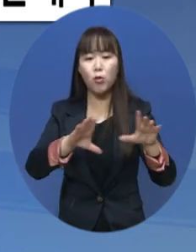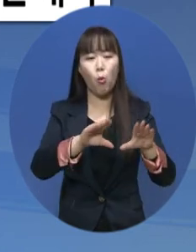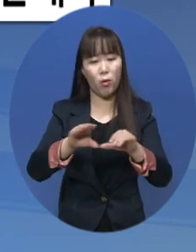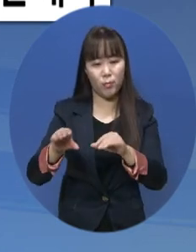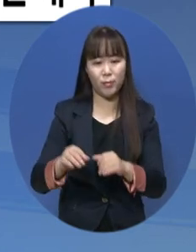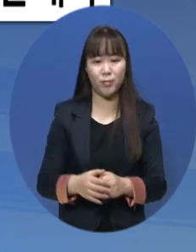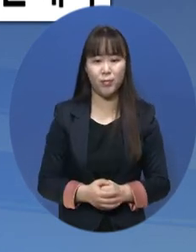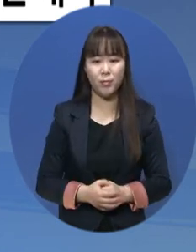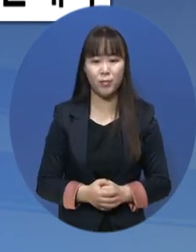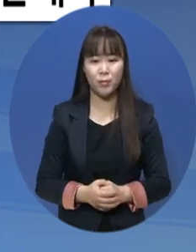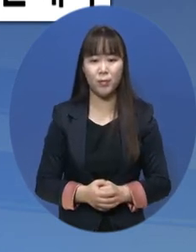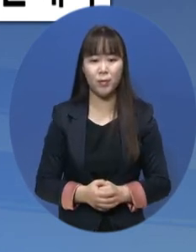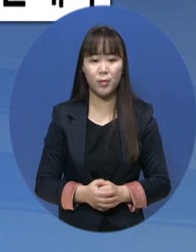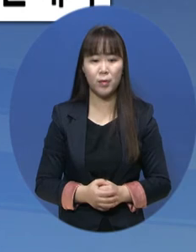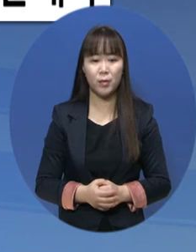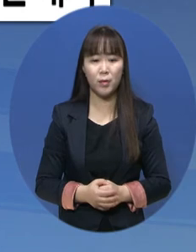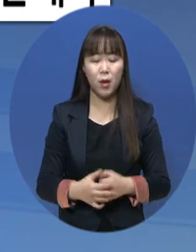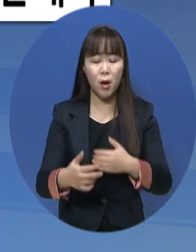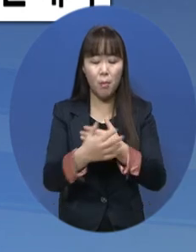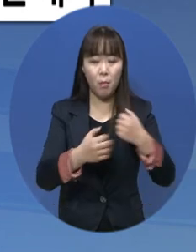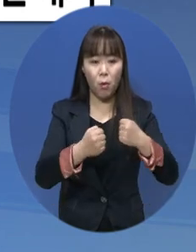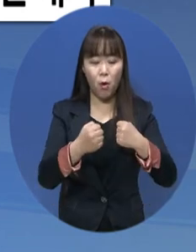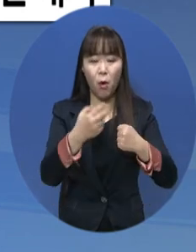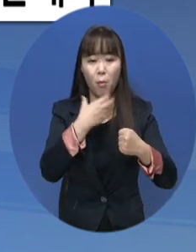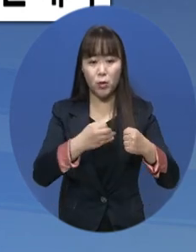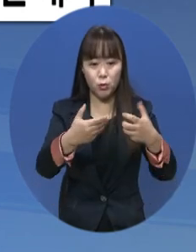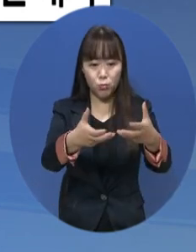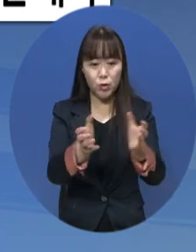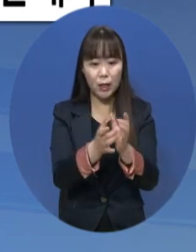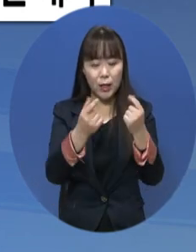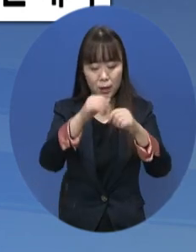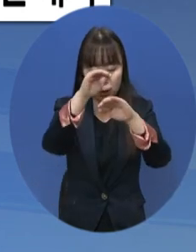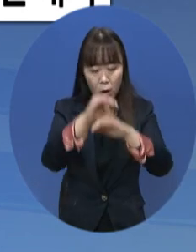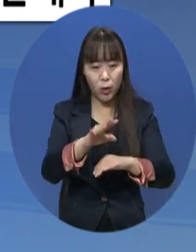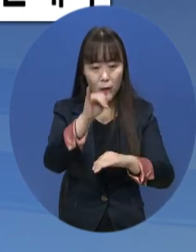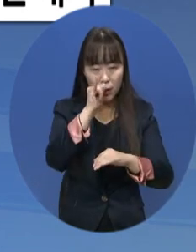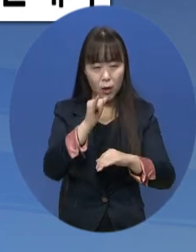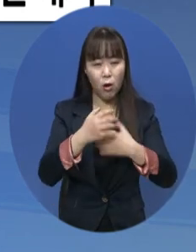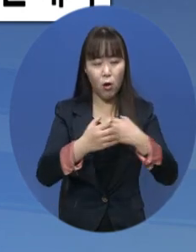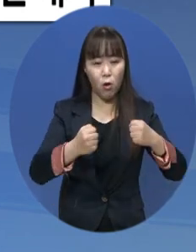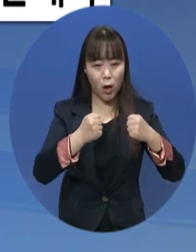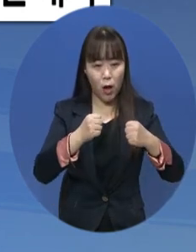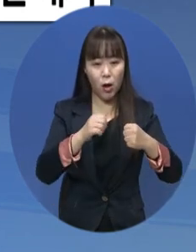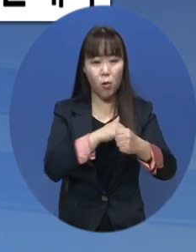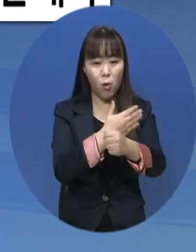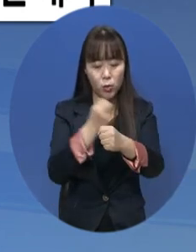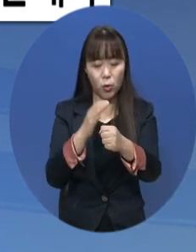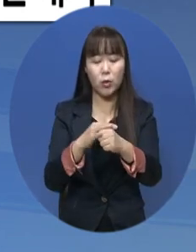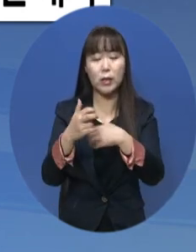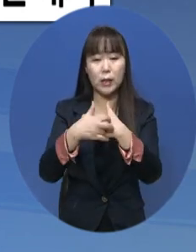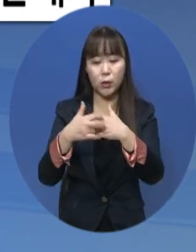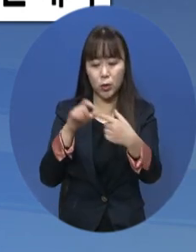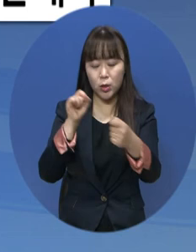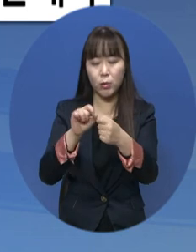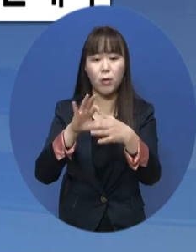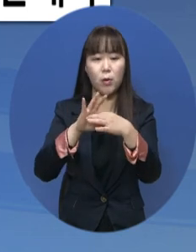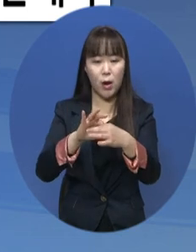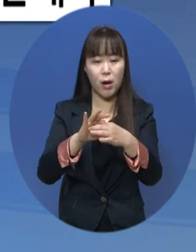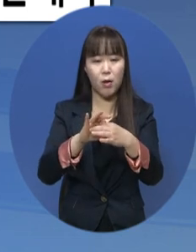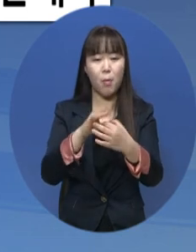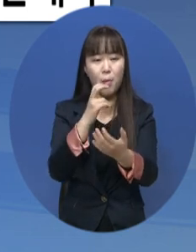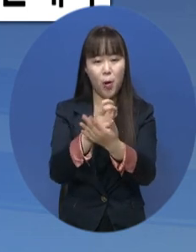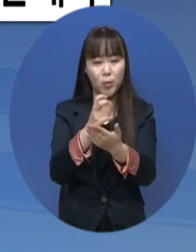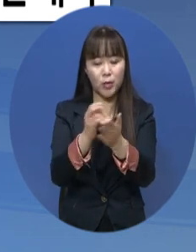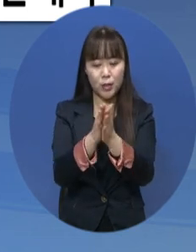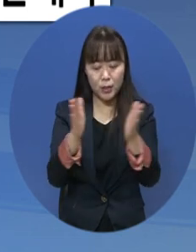완화됩니다. 보건복지부는 이 같은 내용을 담은 장애인 건강권 및 의료접근성 보장에 관한 법률 시행규칙